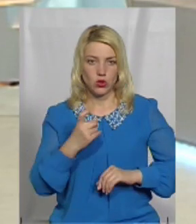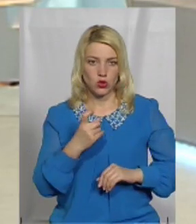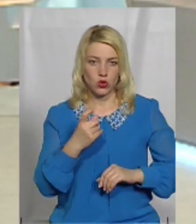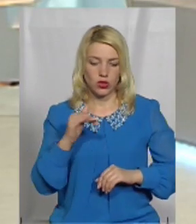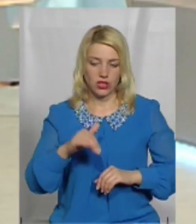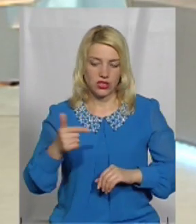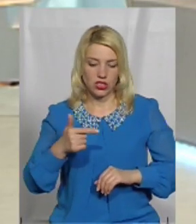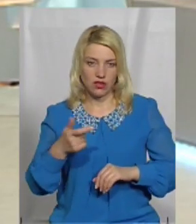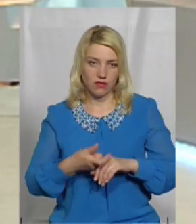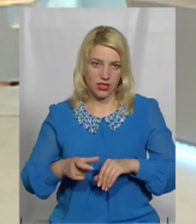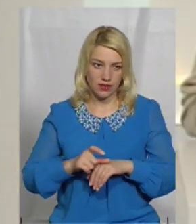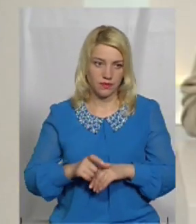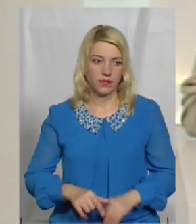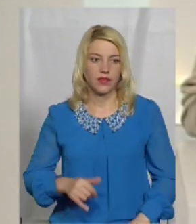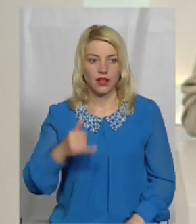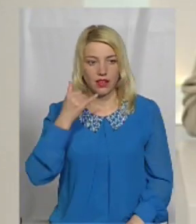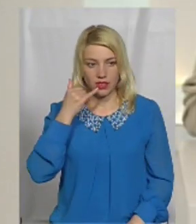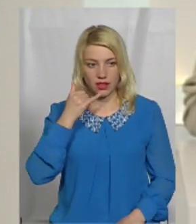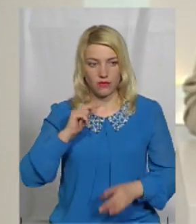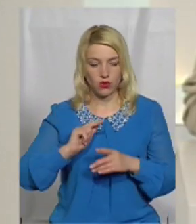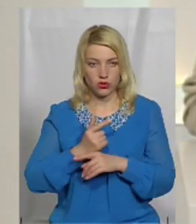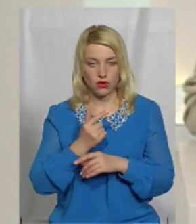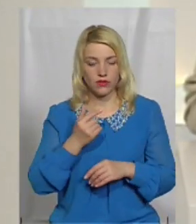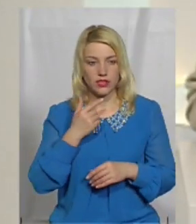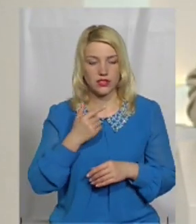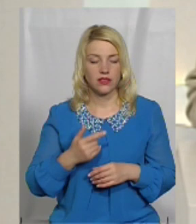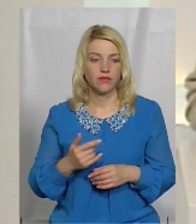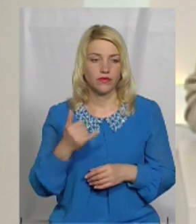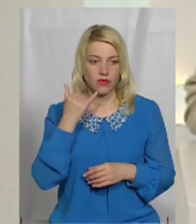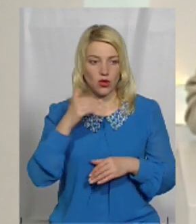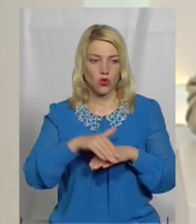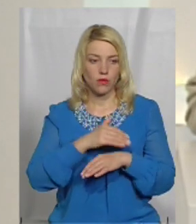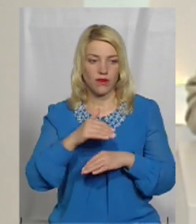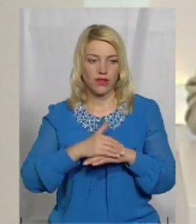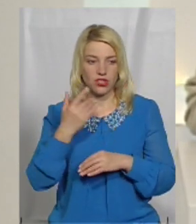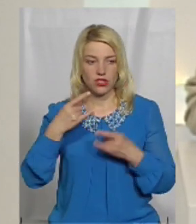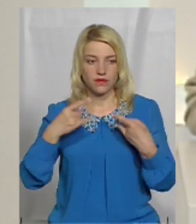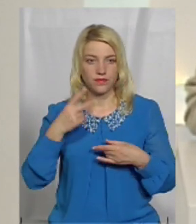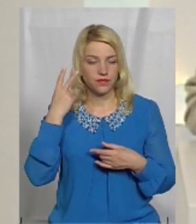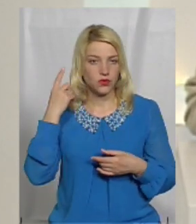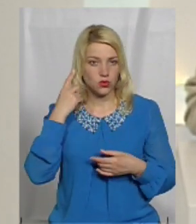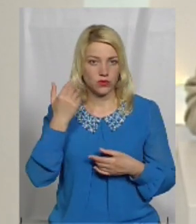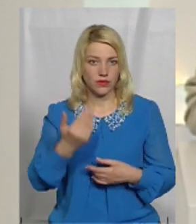тисяч гривень. Угу. Телефонний дзвінок на знову з'явився. Добрий вечір, ви в ефірі.